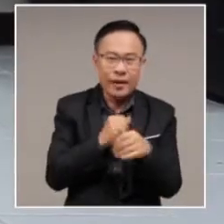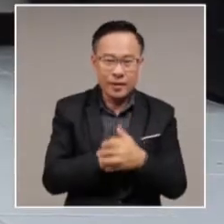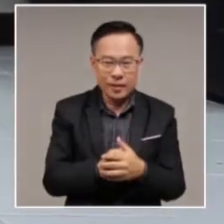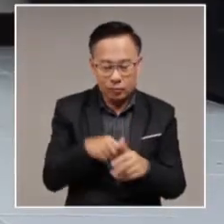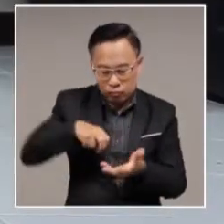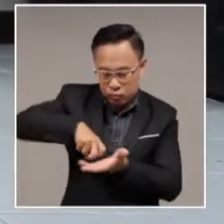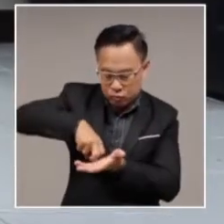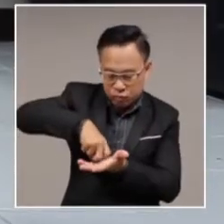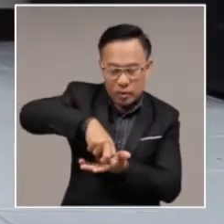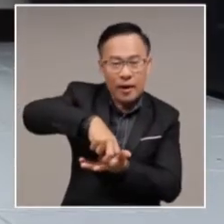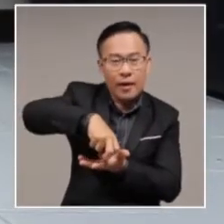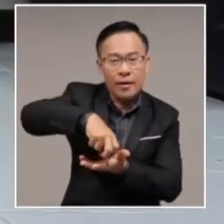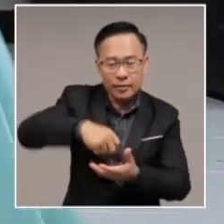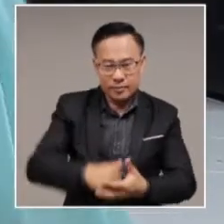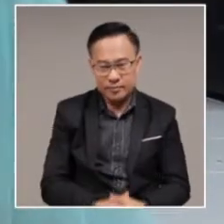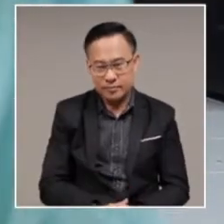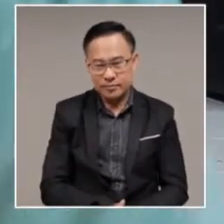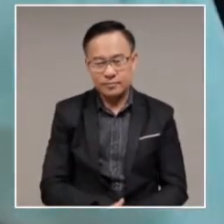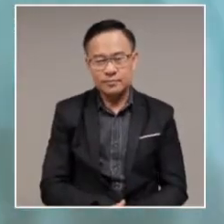านเข่าด้วยขาพิการทั้งสองข้าง